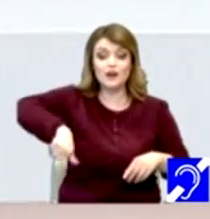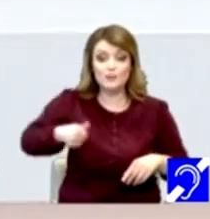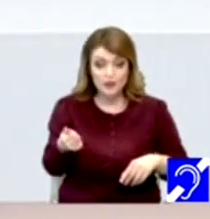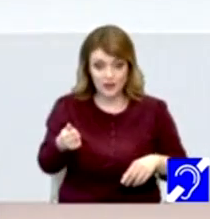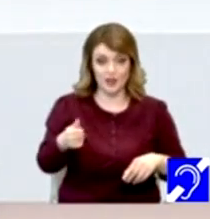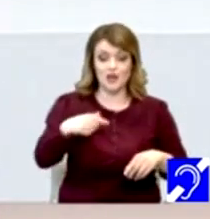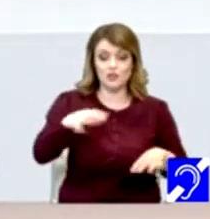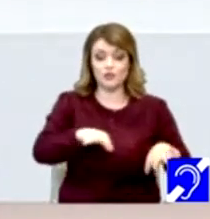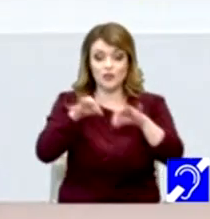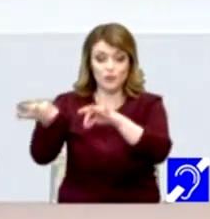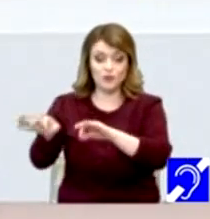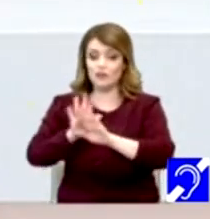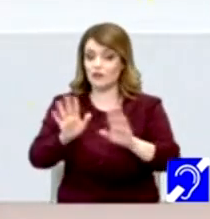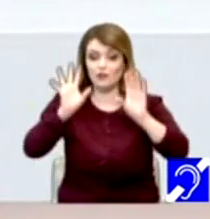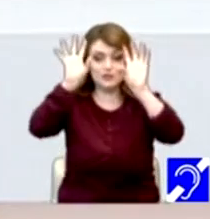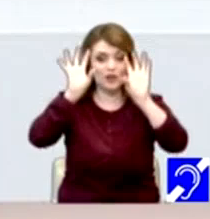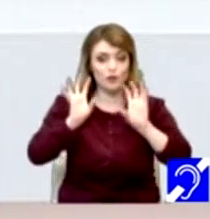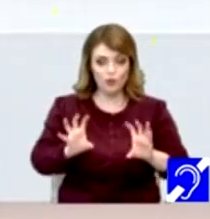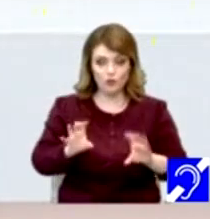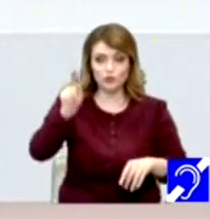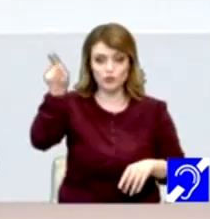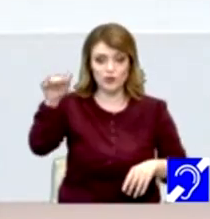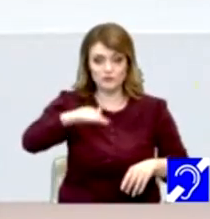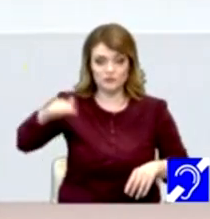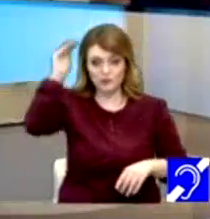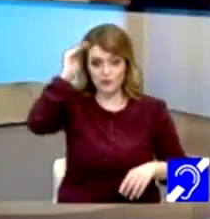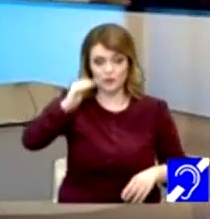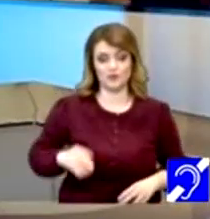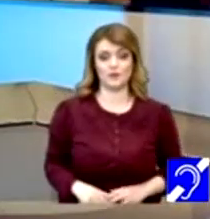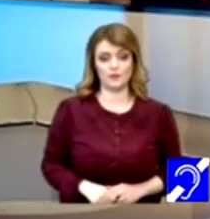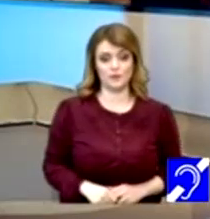transportate ilegal în teritoriul necontrolat de autoritățile constituționale.